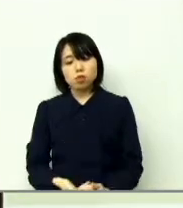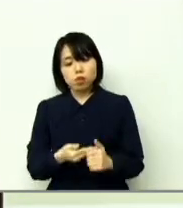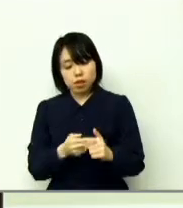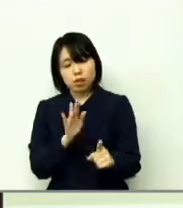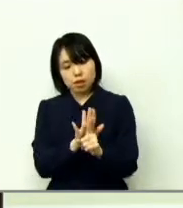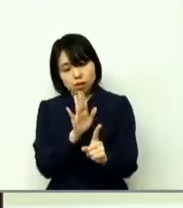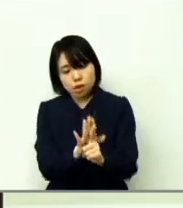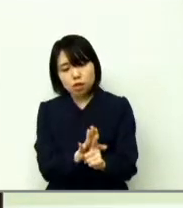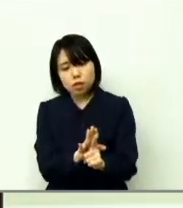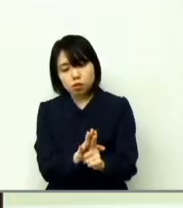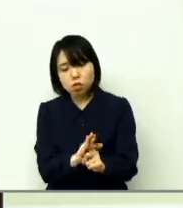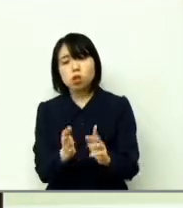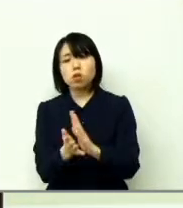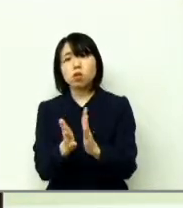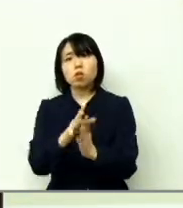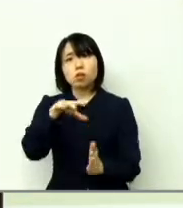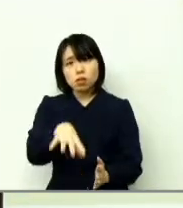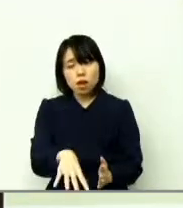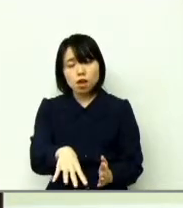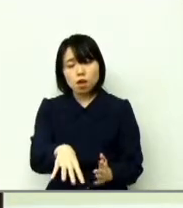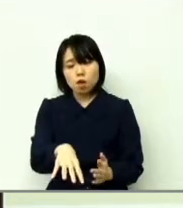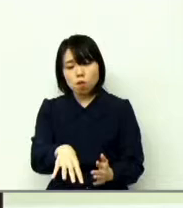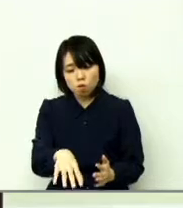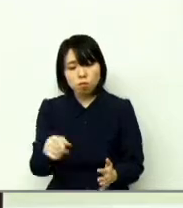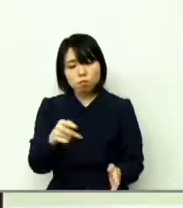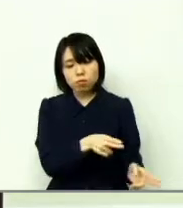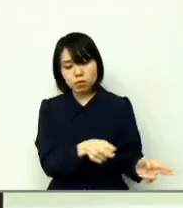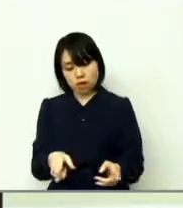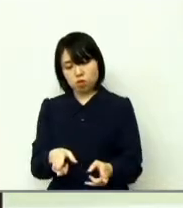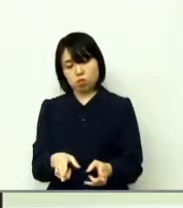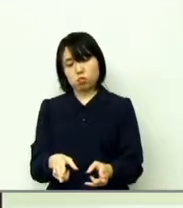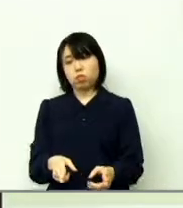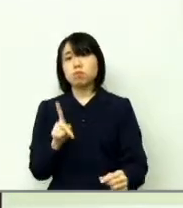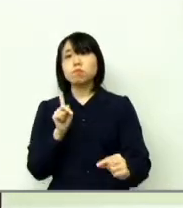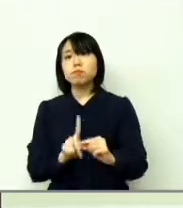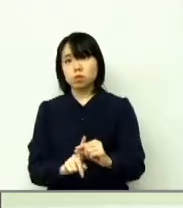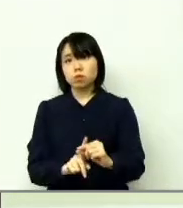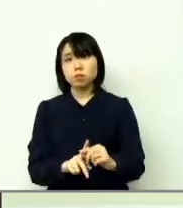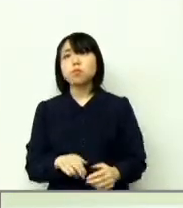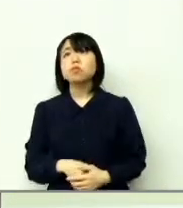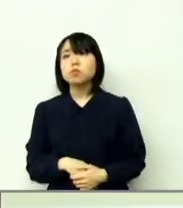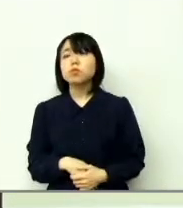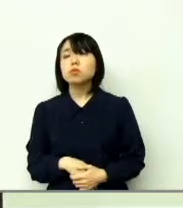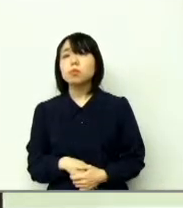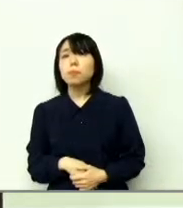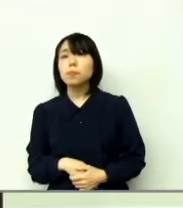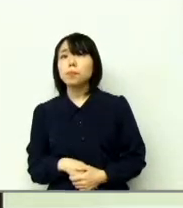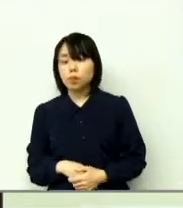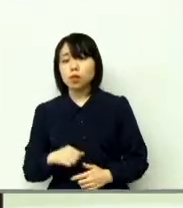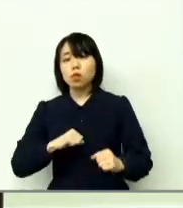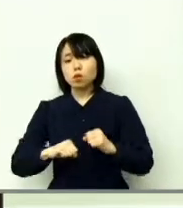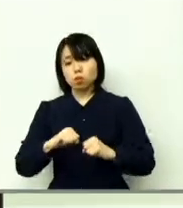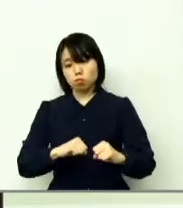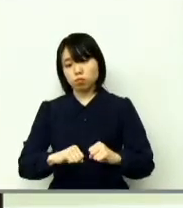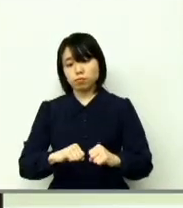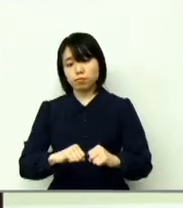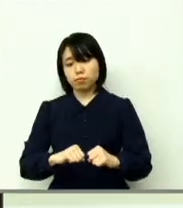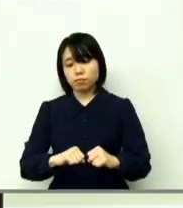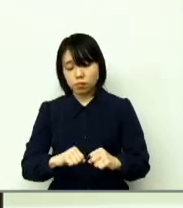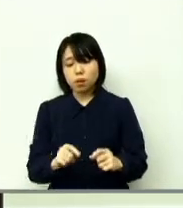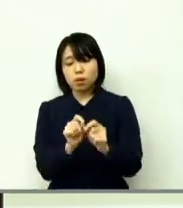ちょうど中間的な形にはなろうかと思いますけれども、そういったものも制度として取り組む中で選